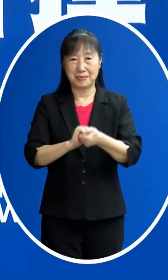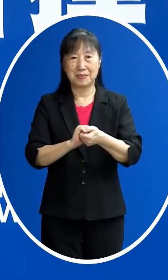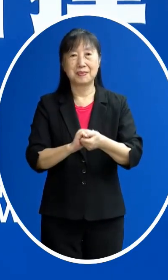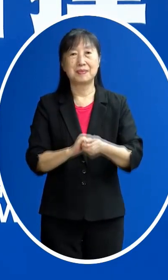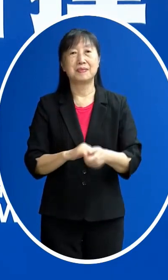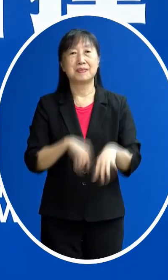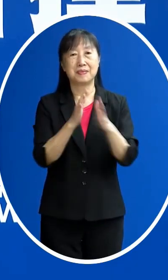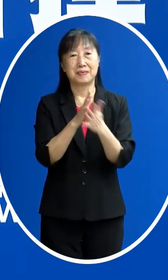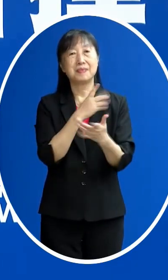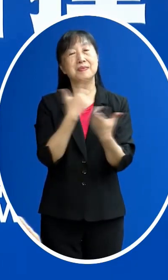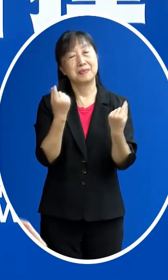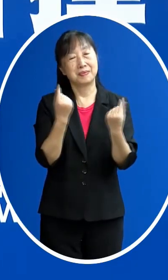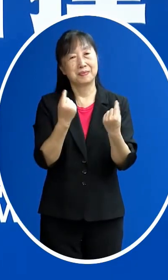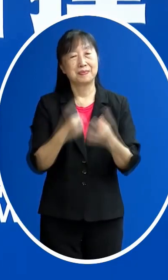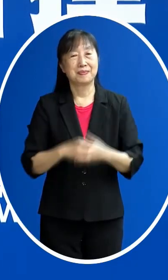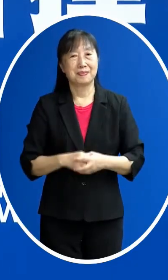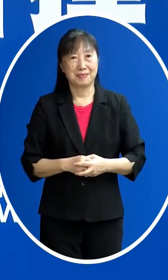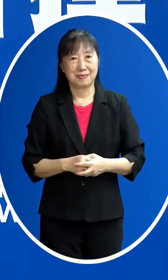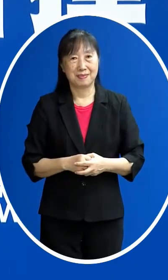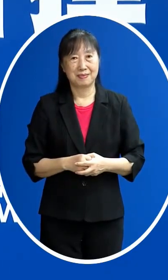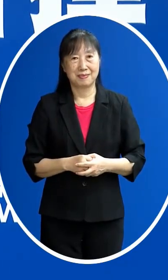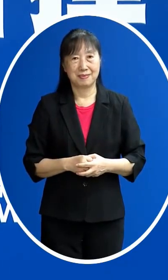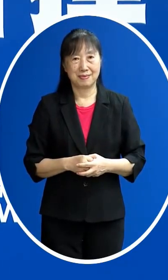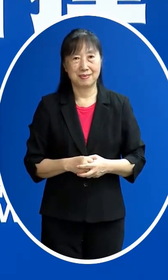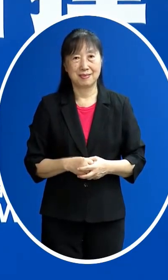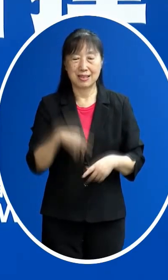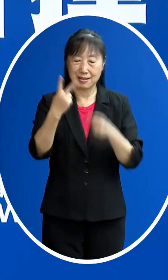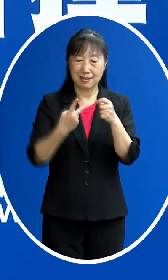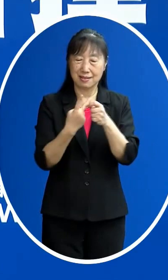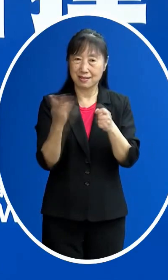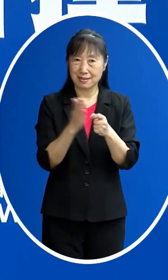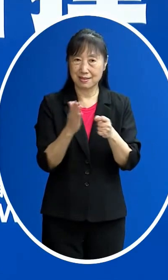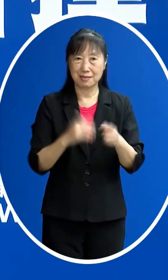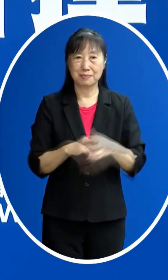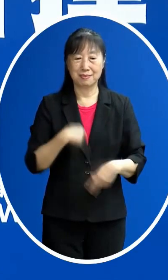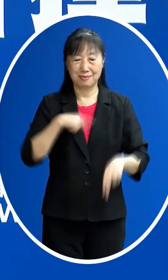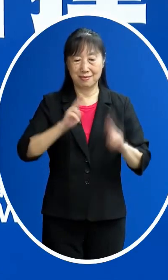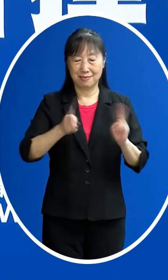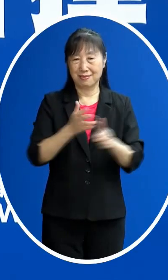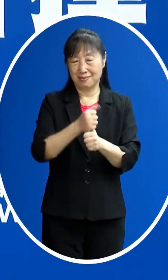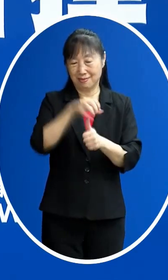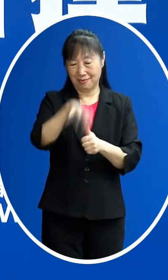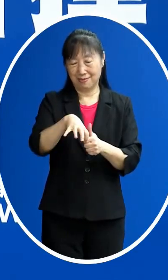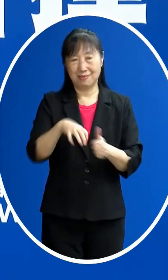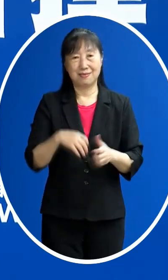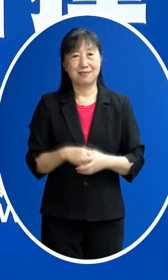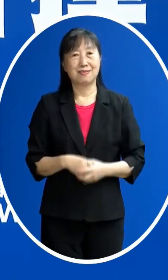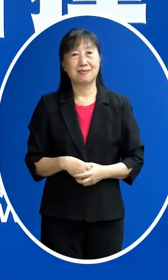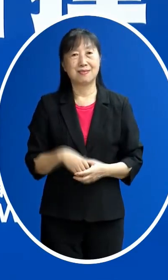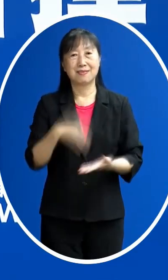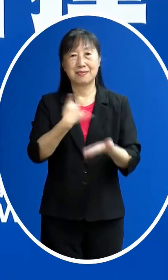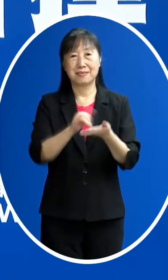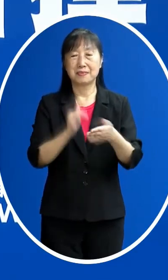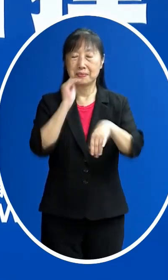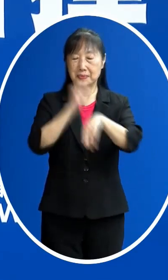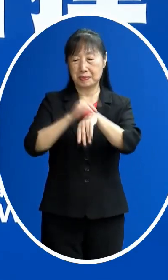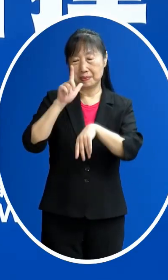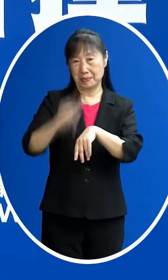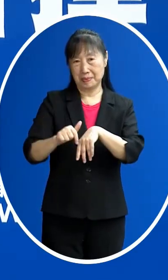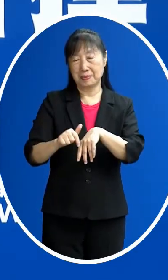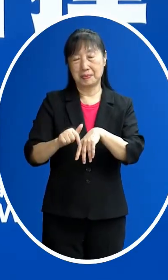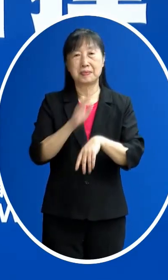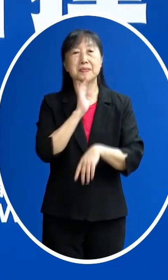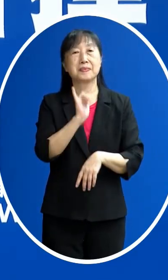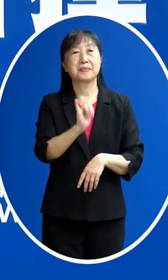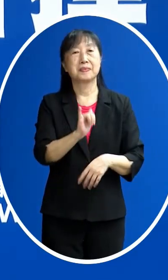也非常的一致，所以经过这两年，我说我们指挥中心真的是已经是一个成熟的领导团